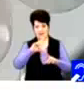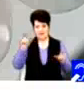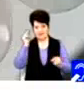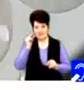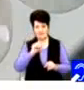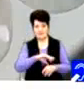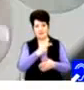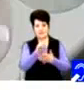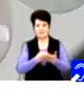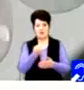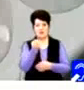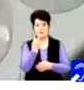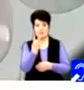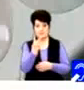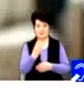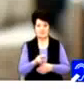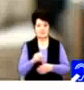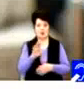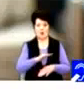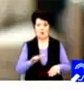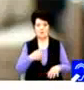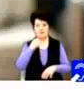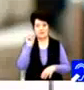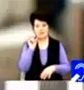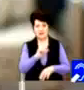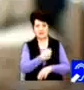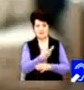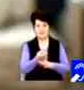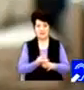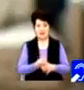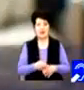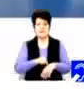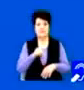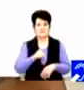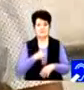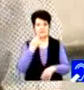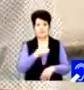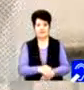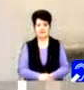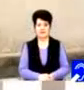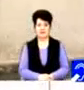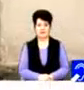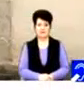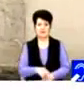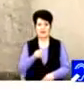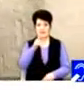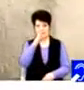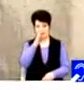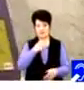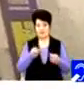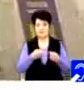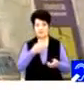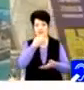numărul victimelor a ajuns la 12 copii afl a de ieri în spital se simt mai bine guvernul de la Chișinău și a